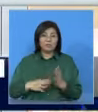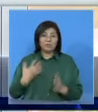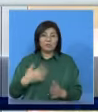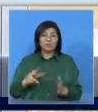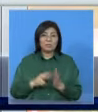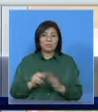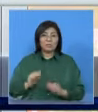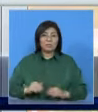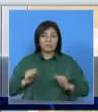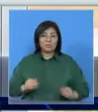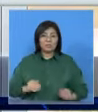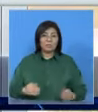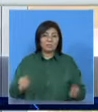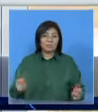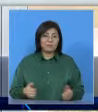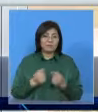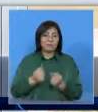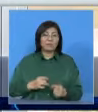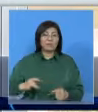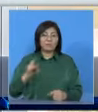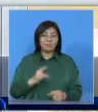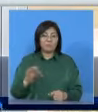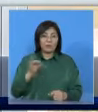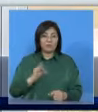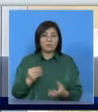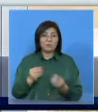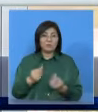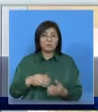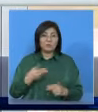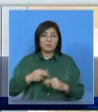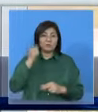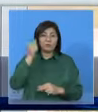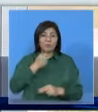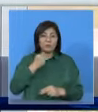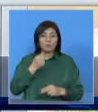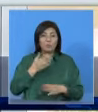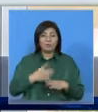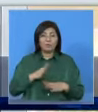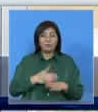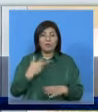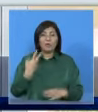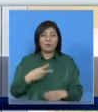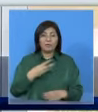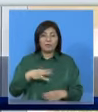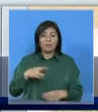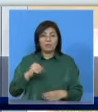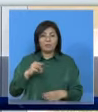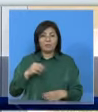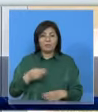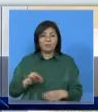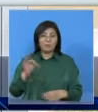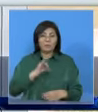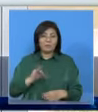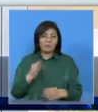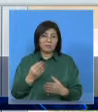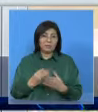детей. В качестве социальной поддержки из республиканского, а также областного бюджета в текущем году было выделено более 2 миллиардов тенге. По области на